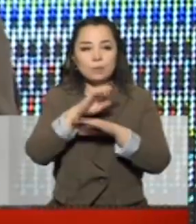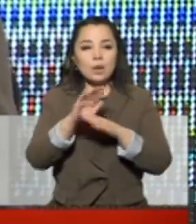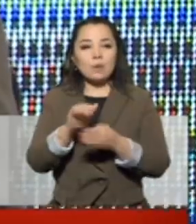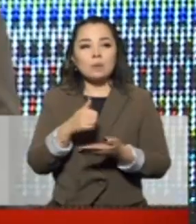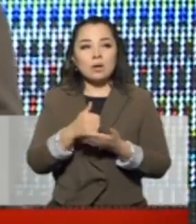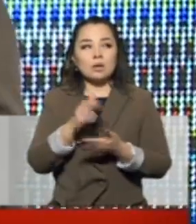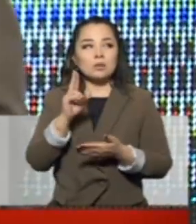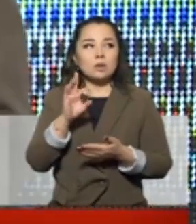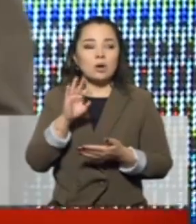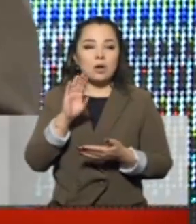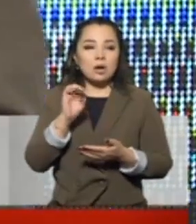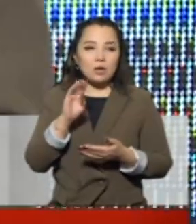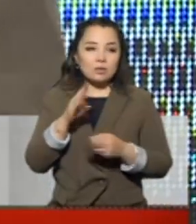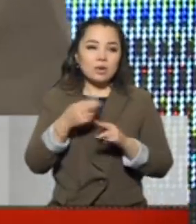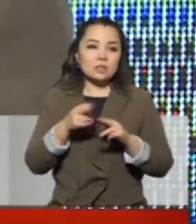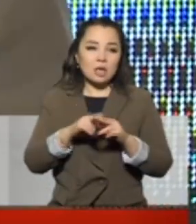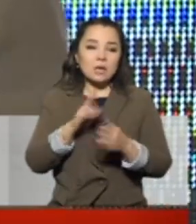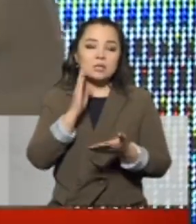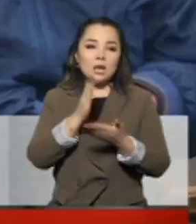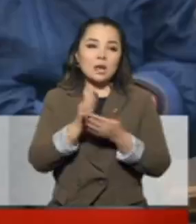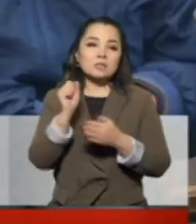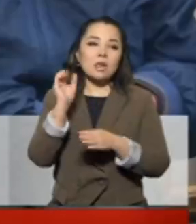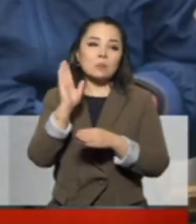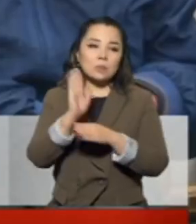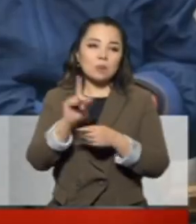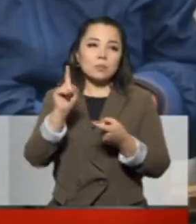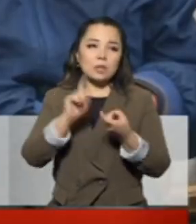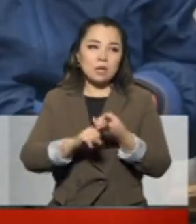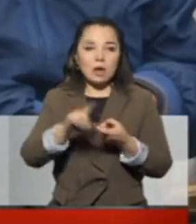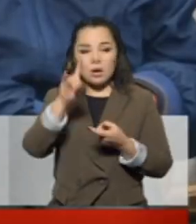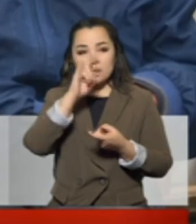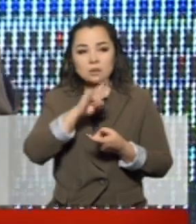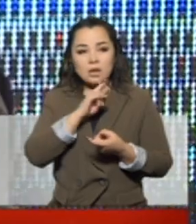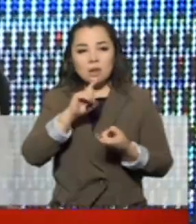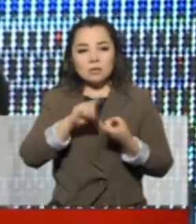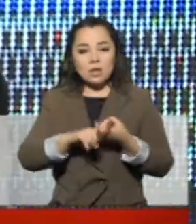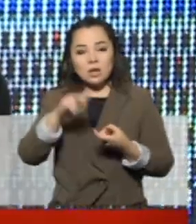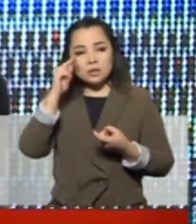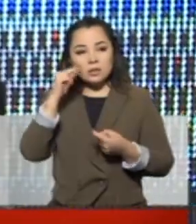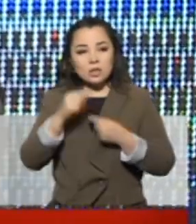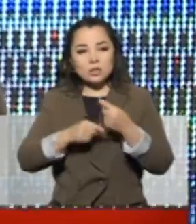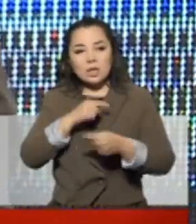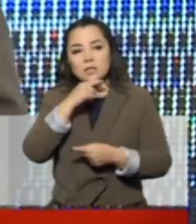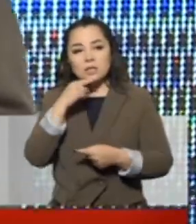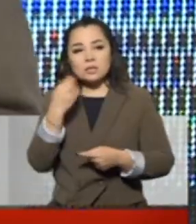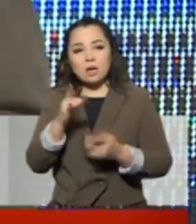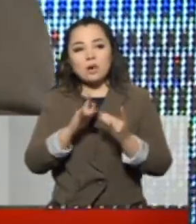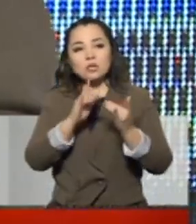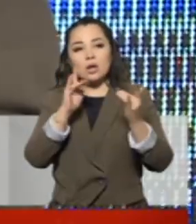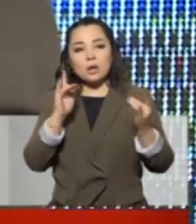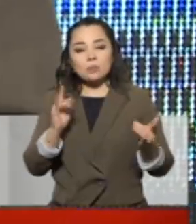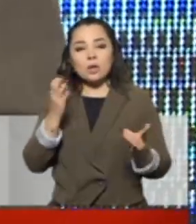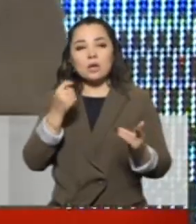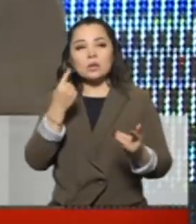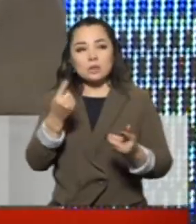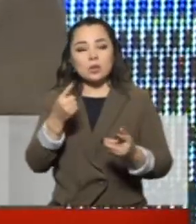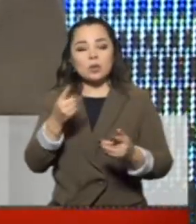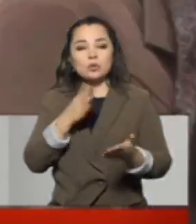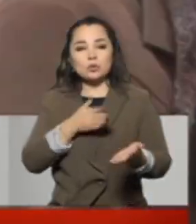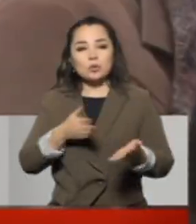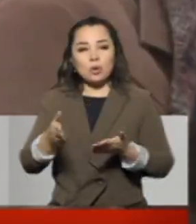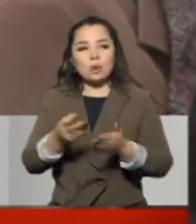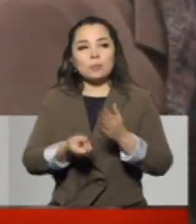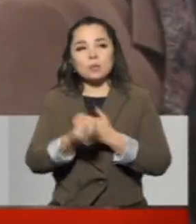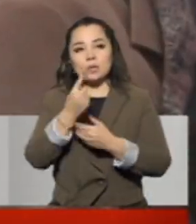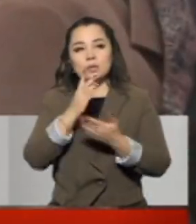басшысы Қасым-Жомарт Кемелұлы Тоқаевтың тікелей тапсырмасымен Қазақстан арқылы Қытай мен Ресейді жалғайтын тағы да бір төте жол